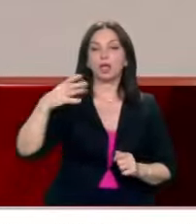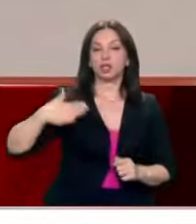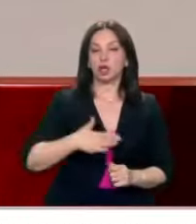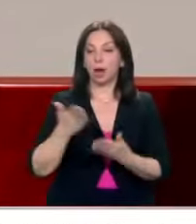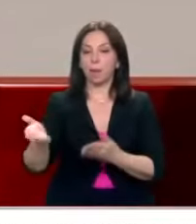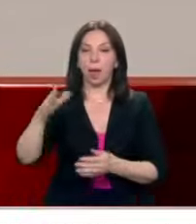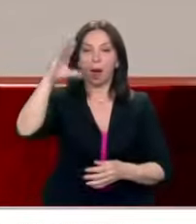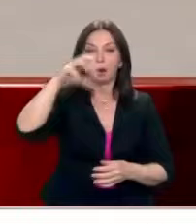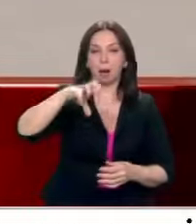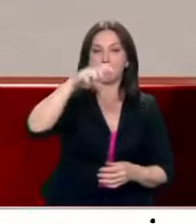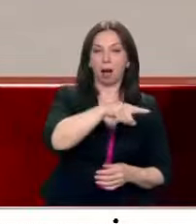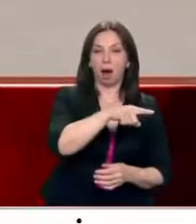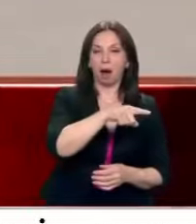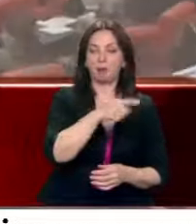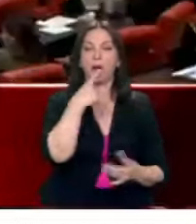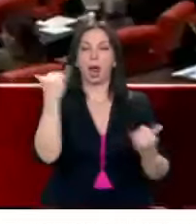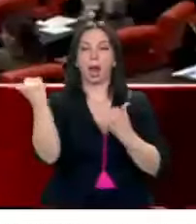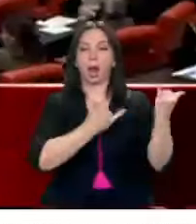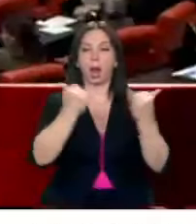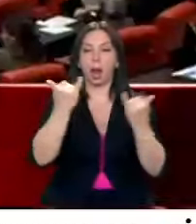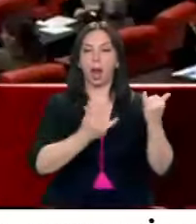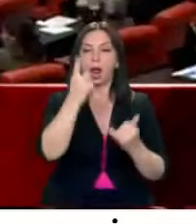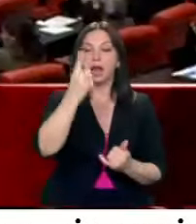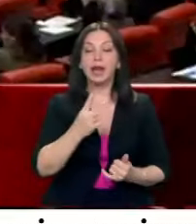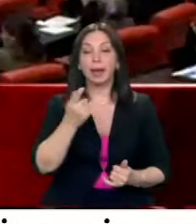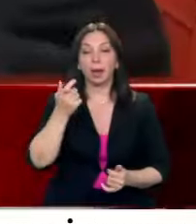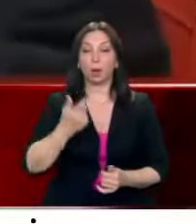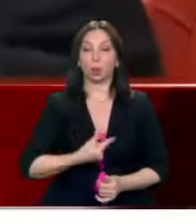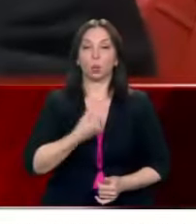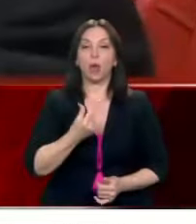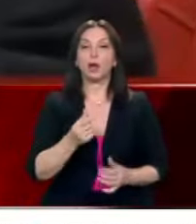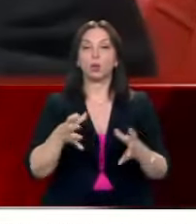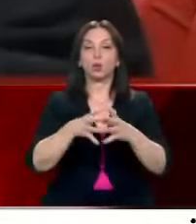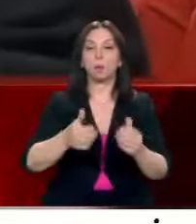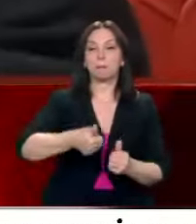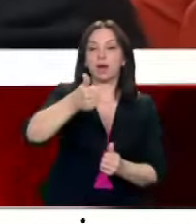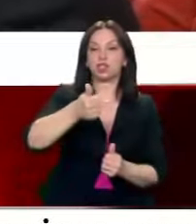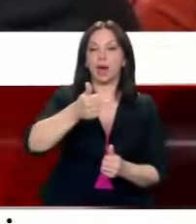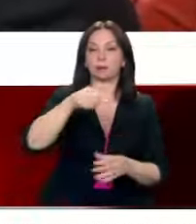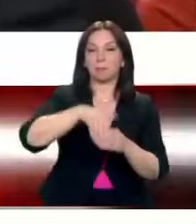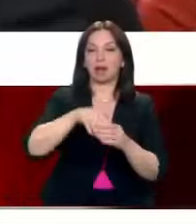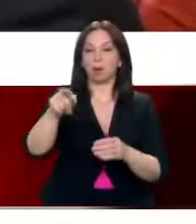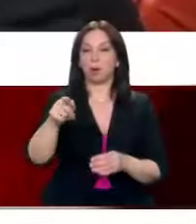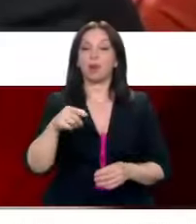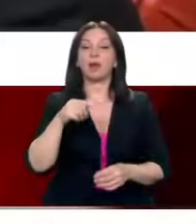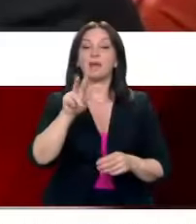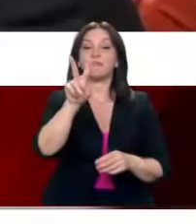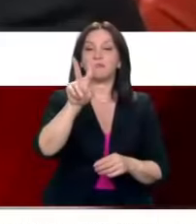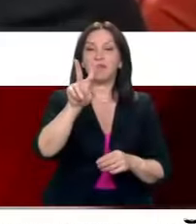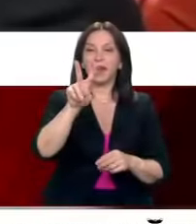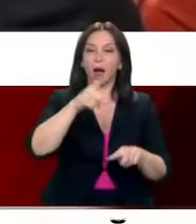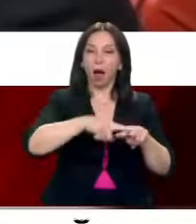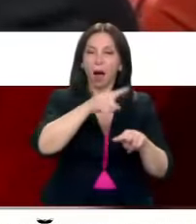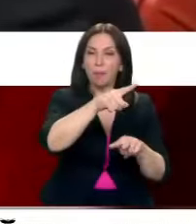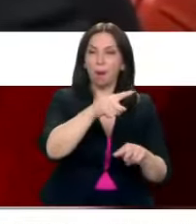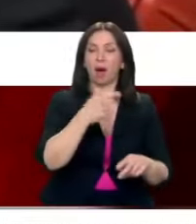arasındaki üslup tartışması gitgide sertleşince ilk uyarı grup başkan vekillerinden geldi. Veli Ağbaba'nın sözleri içerisinde hakaret, tamiz çok